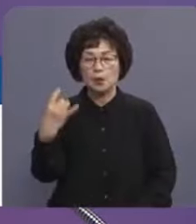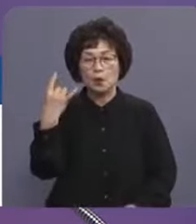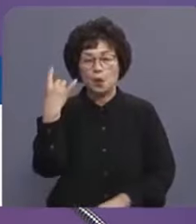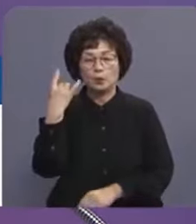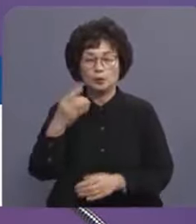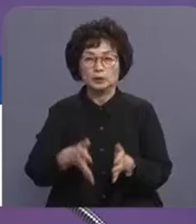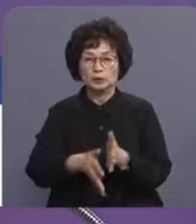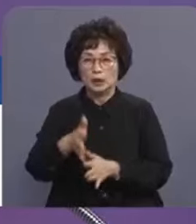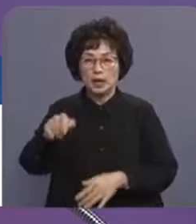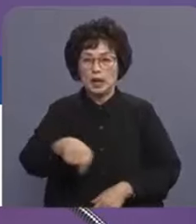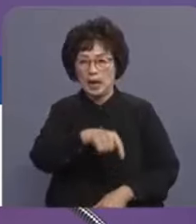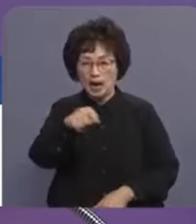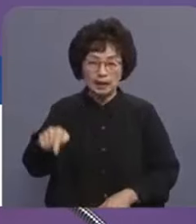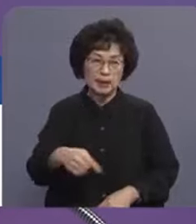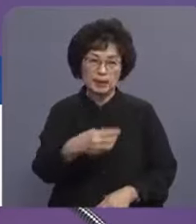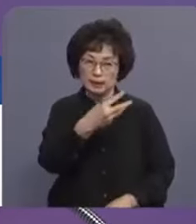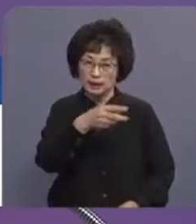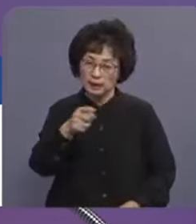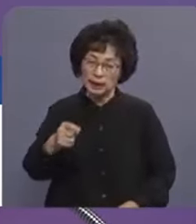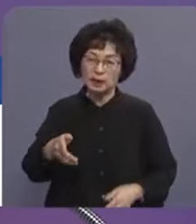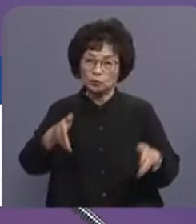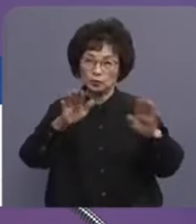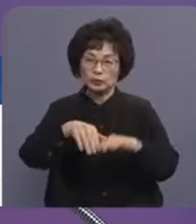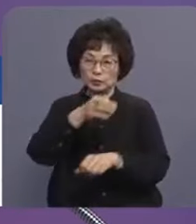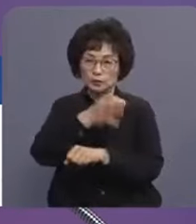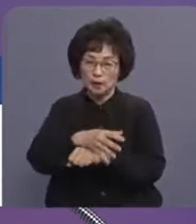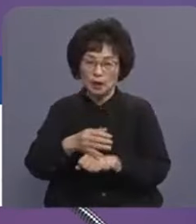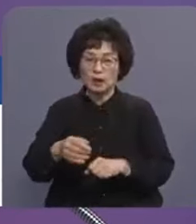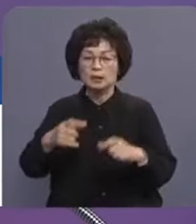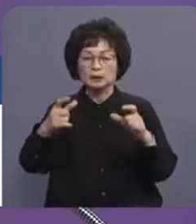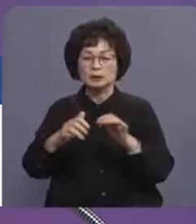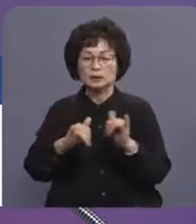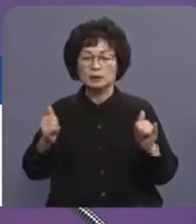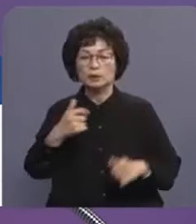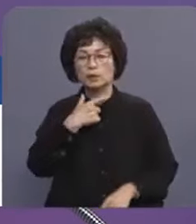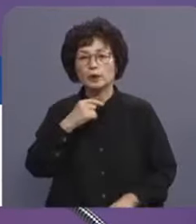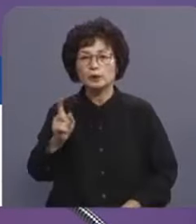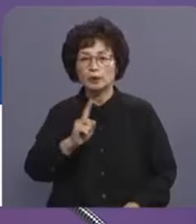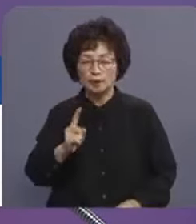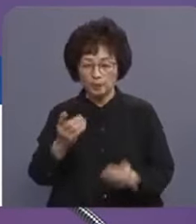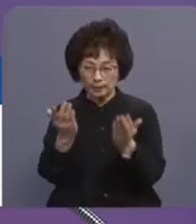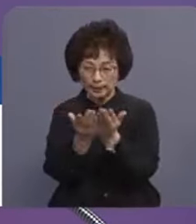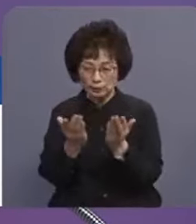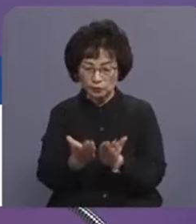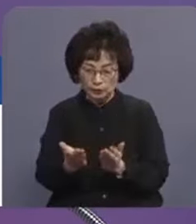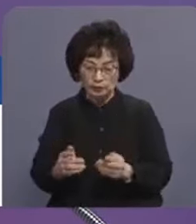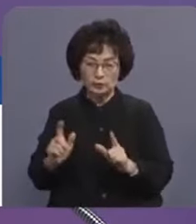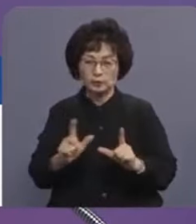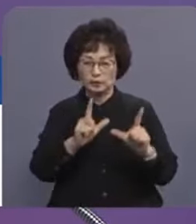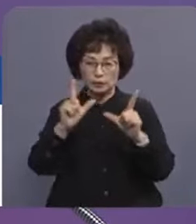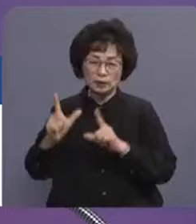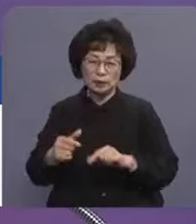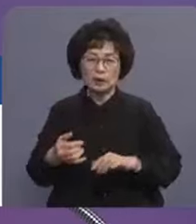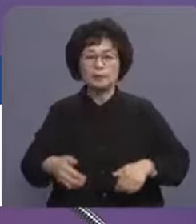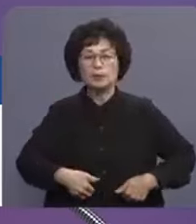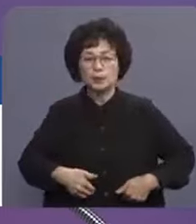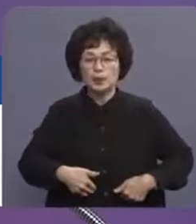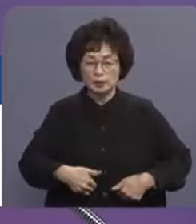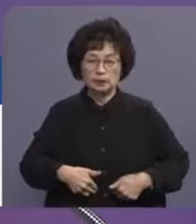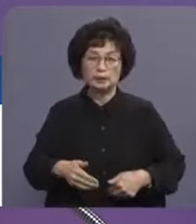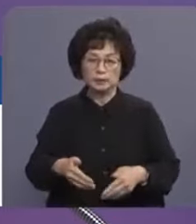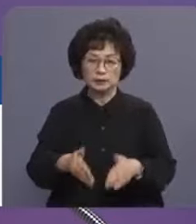대상으로 3-4동 정도를 매입하고 주민들의 희망사항을 반영하여 맞춤형 생활 SOC